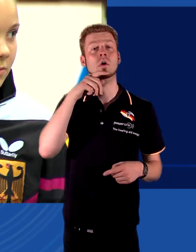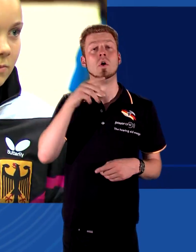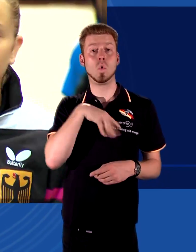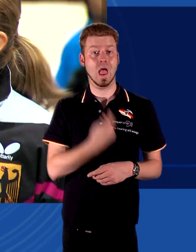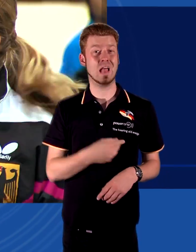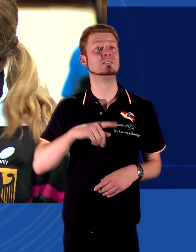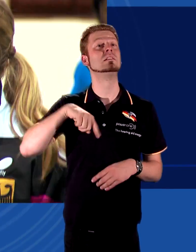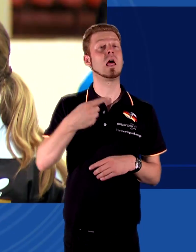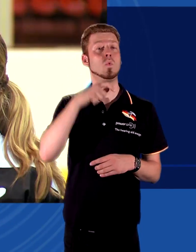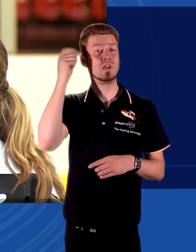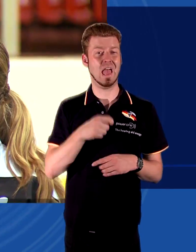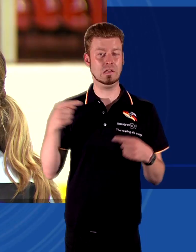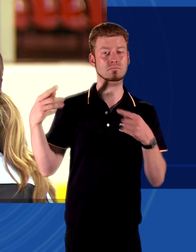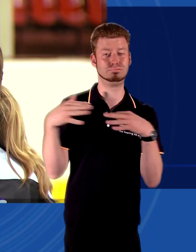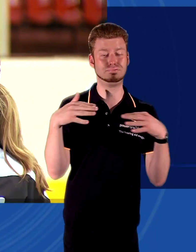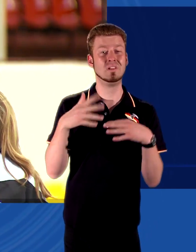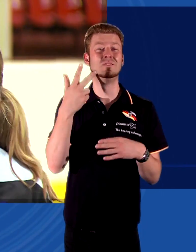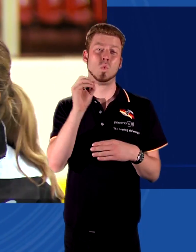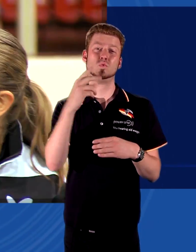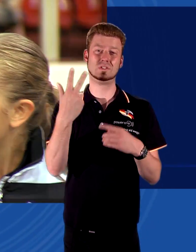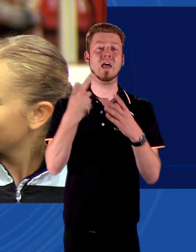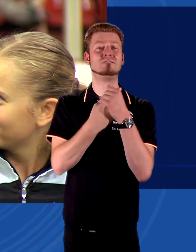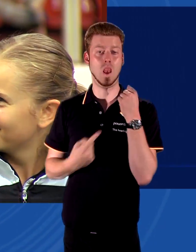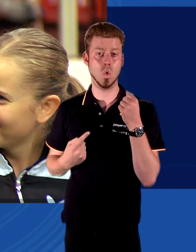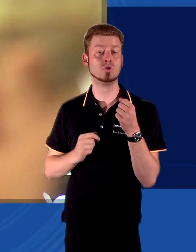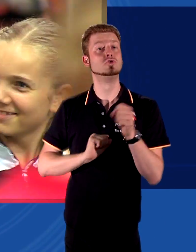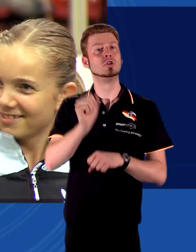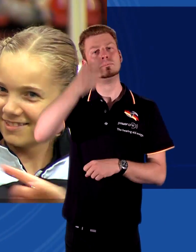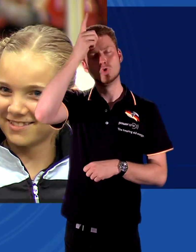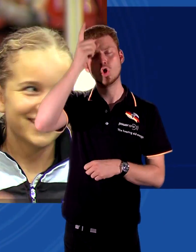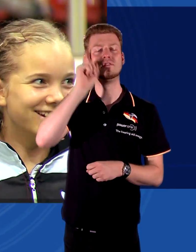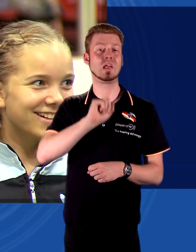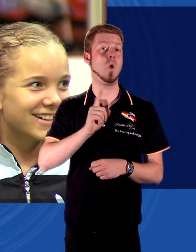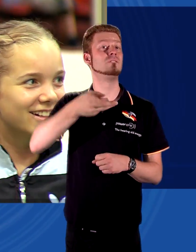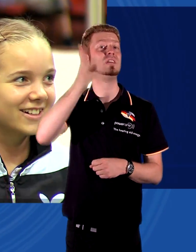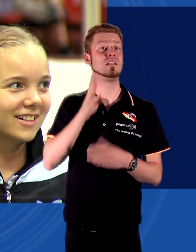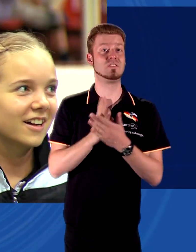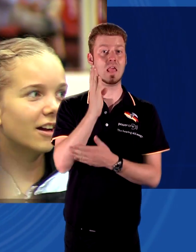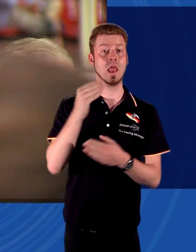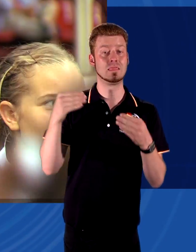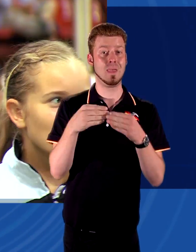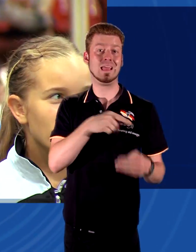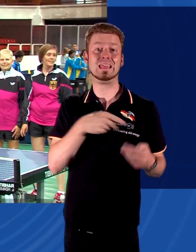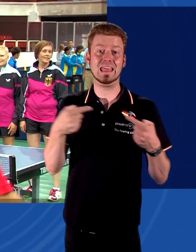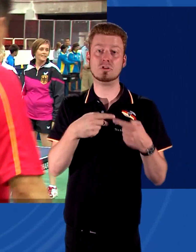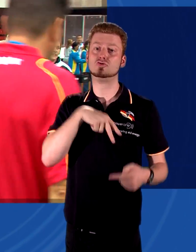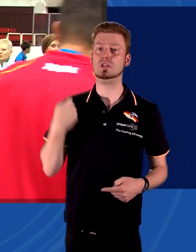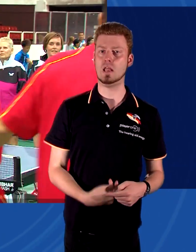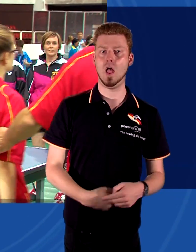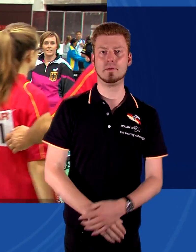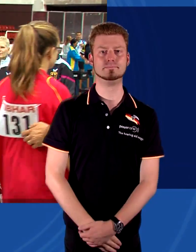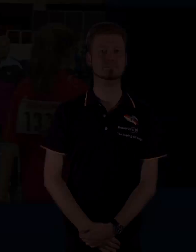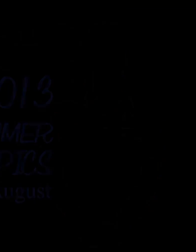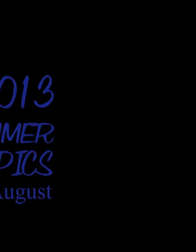Kroatien folgte eine 0:3 Niederlage gegen die Ukraine. Damit stehen die deutschen Tischtennisfrauen im Viertelfinale gegen China.